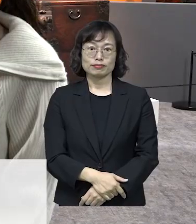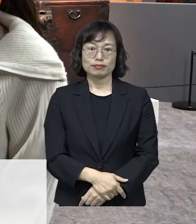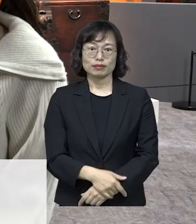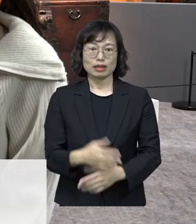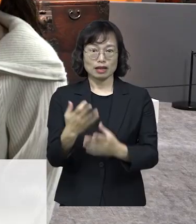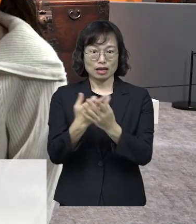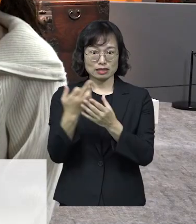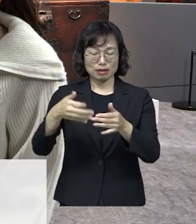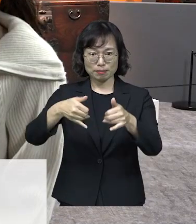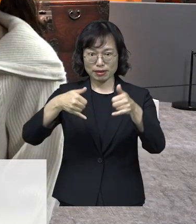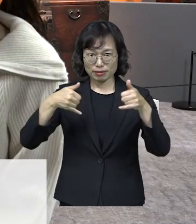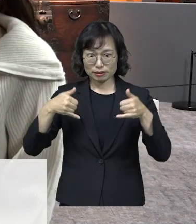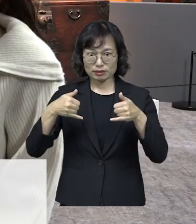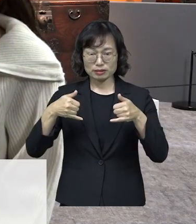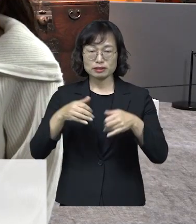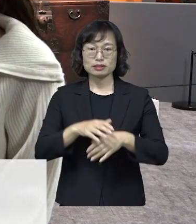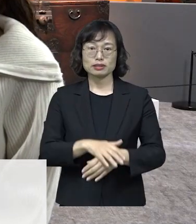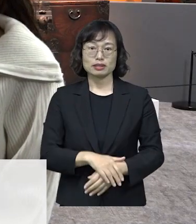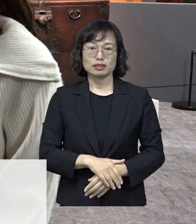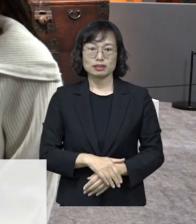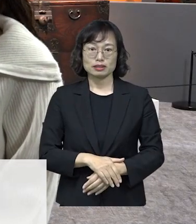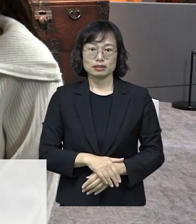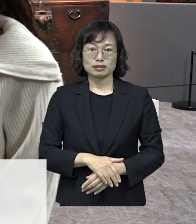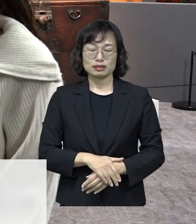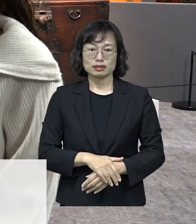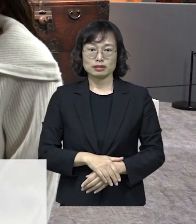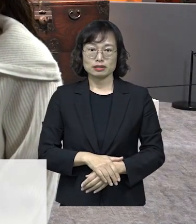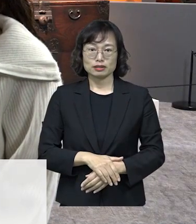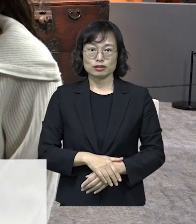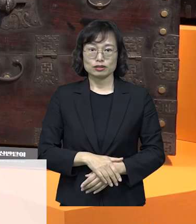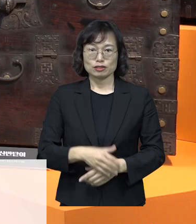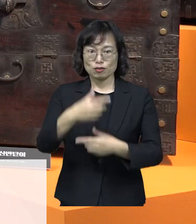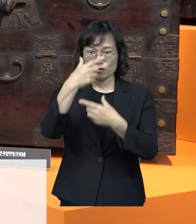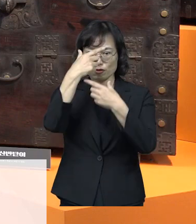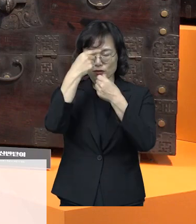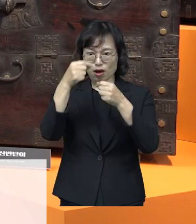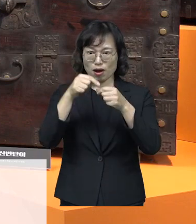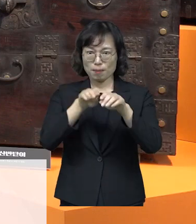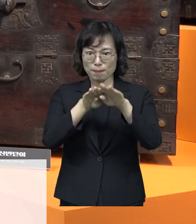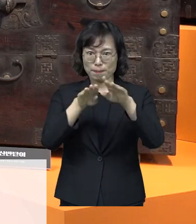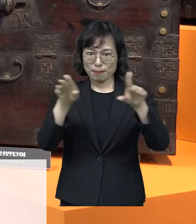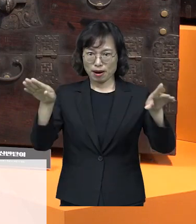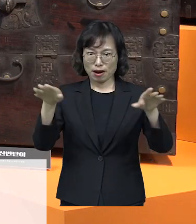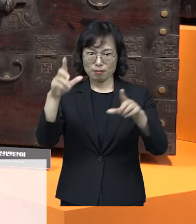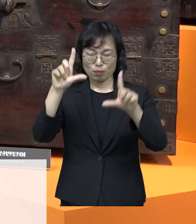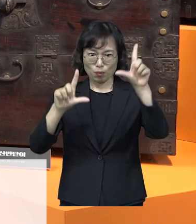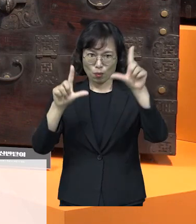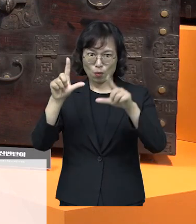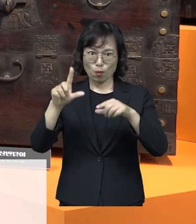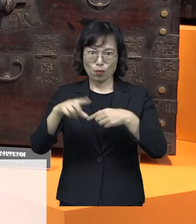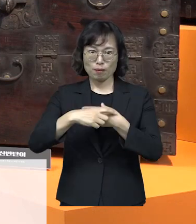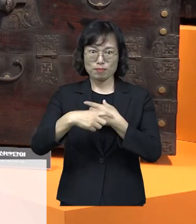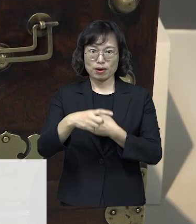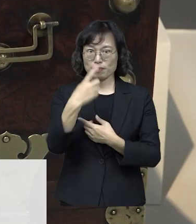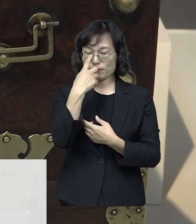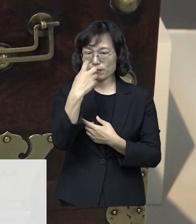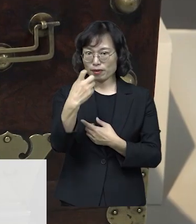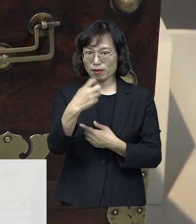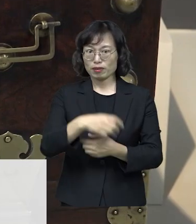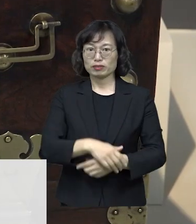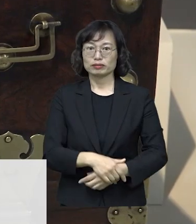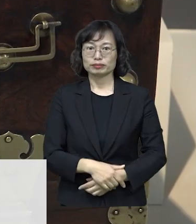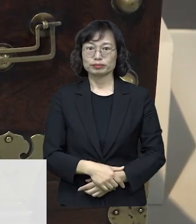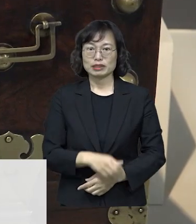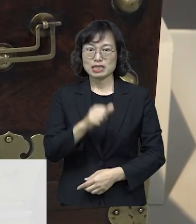우리 양산 반다지는 아주 균형 잡힌 비례와 또 입체감이 아주